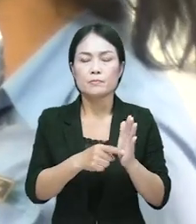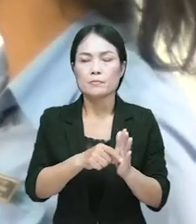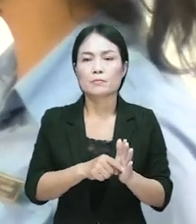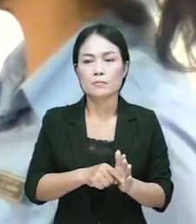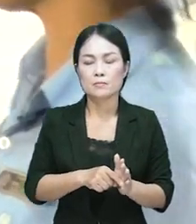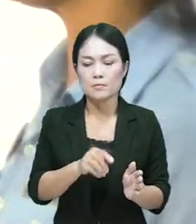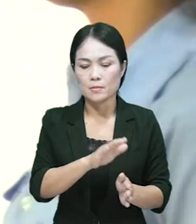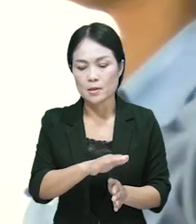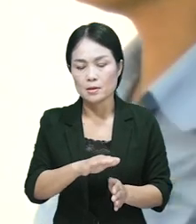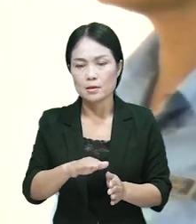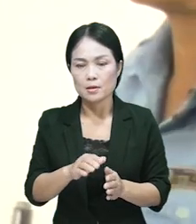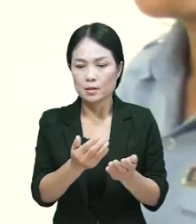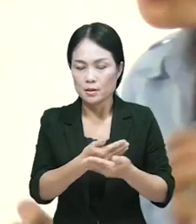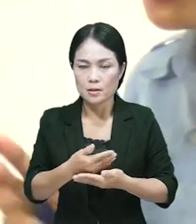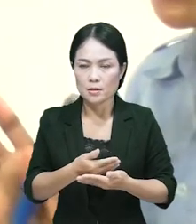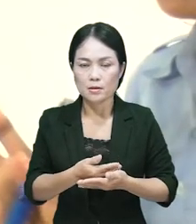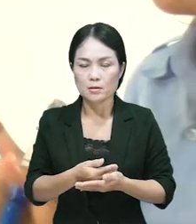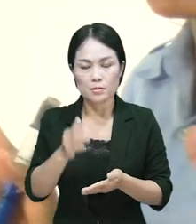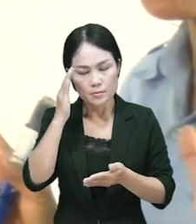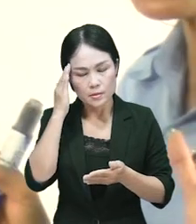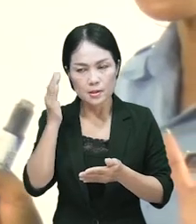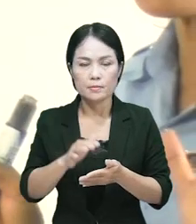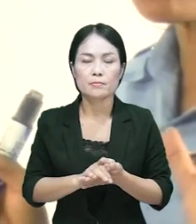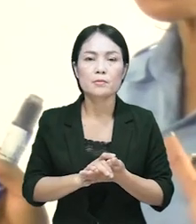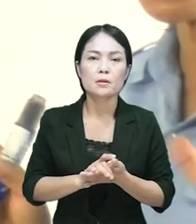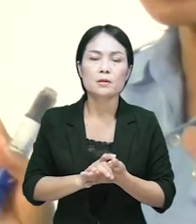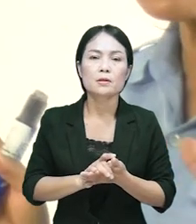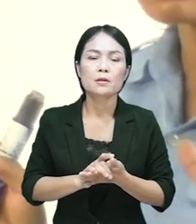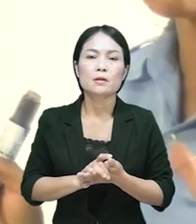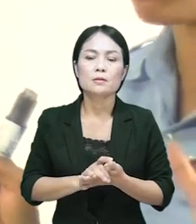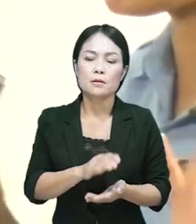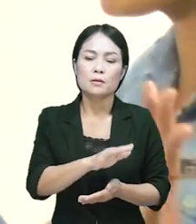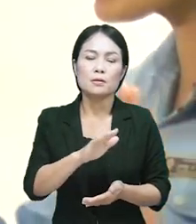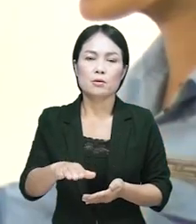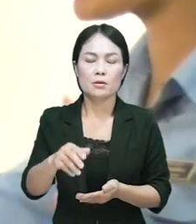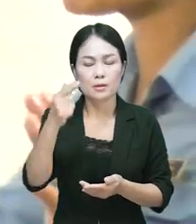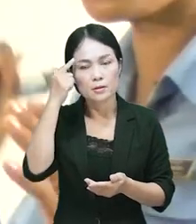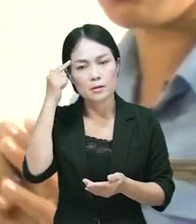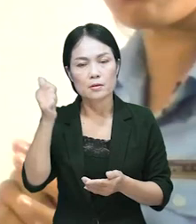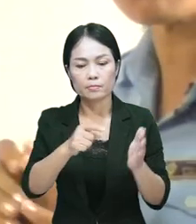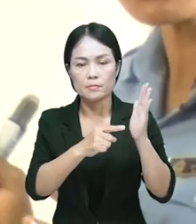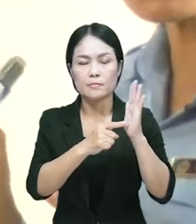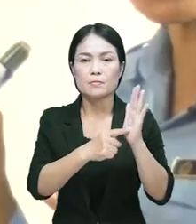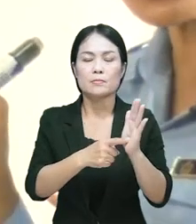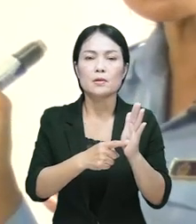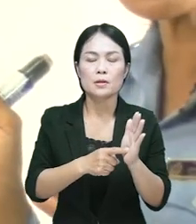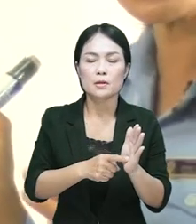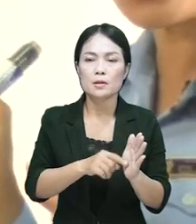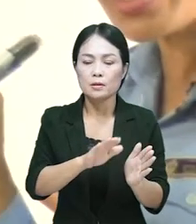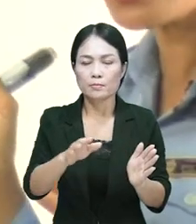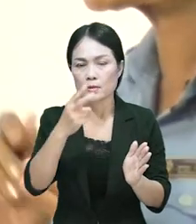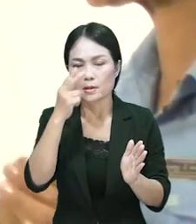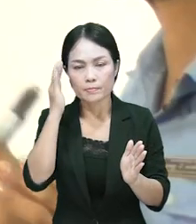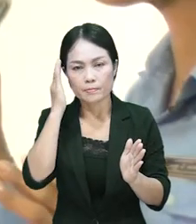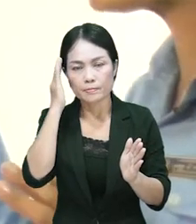នតូចទើបចេះវាអញ្ចឹងអ្នកគ្រូគិតថាកូនសត្វជាក្មេងឆ្លាតទាំងអស់អញ្ចឹងកូនក៏លេងឧទាហរណ៍គឺកូនឃើញហើយកូ